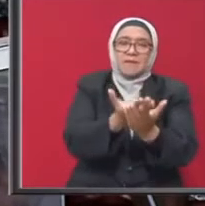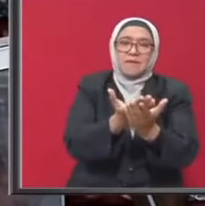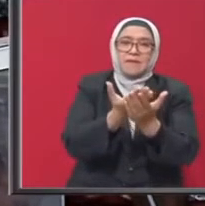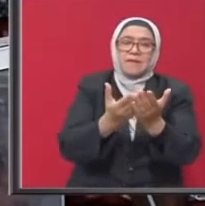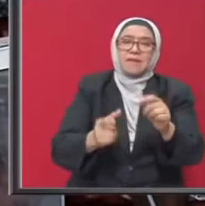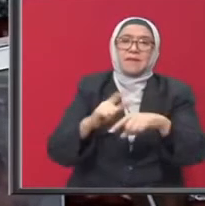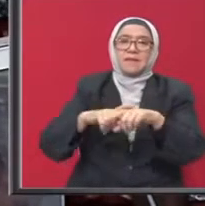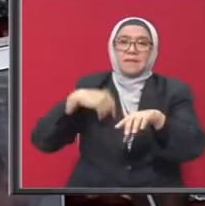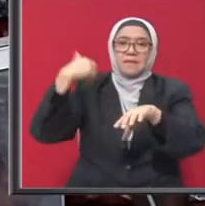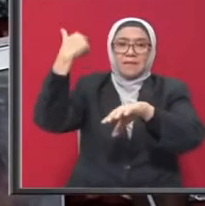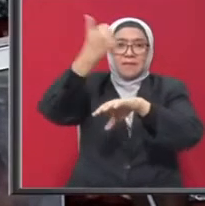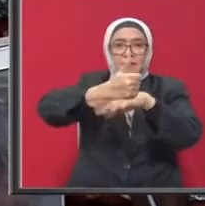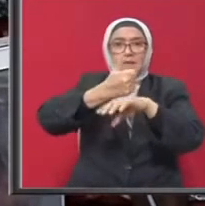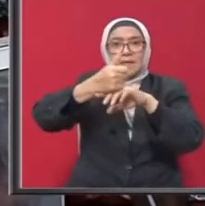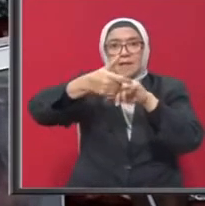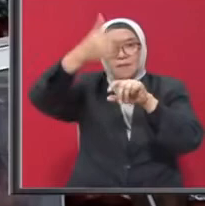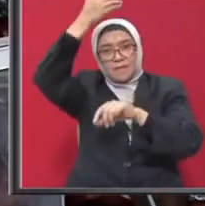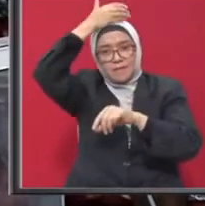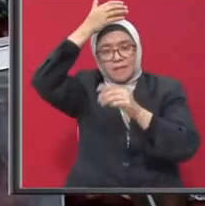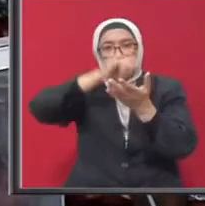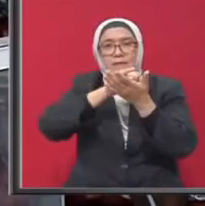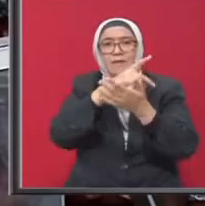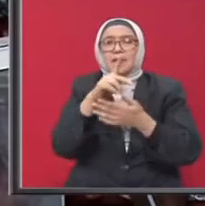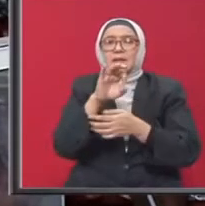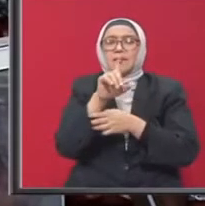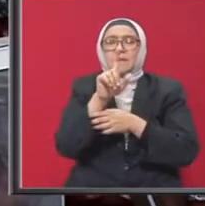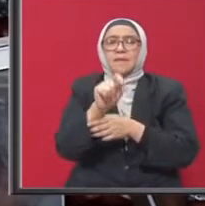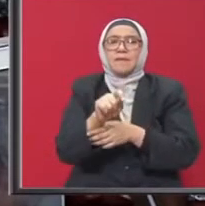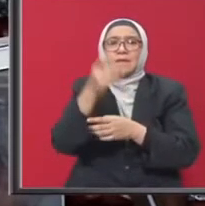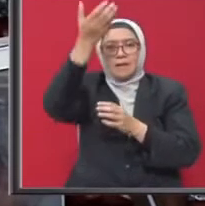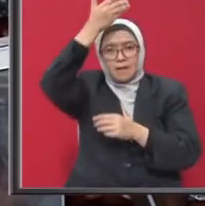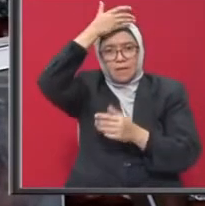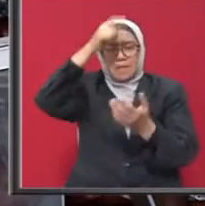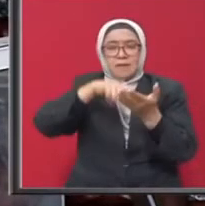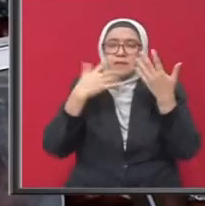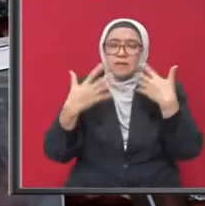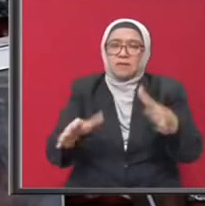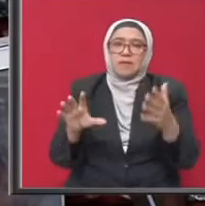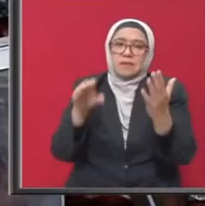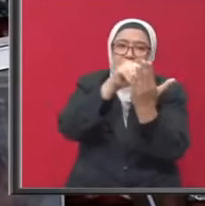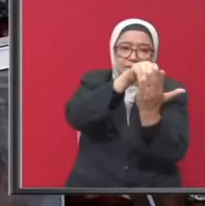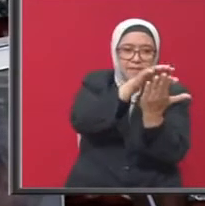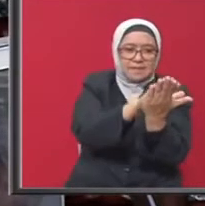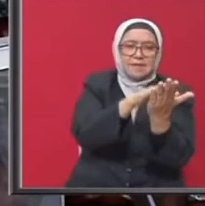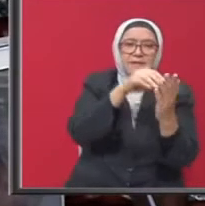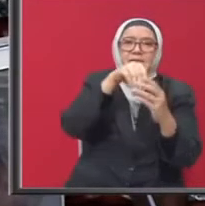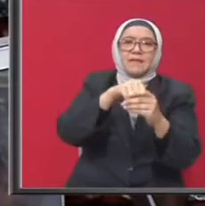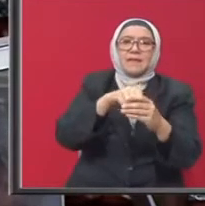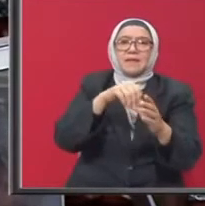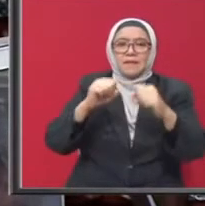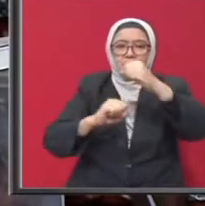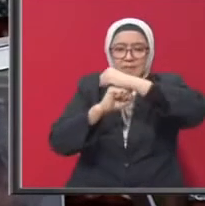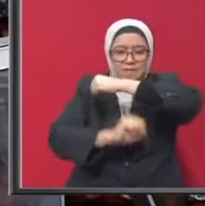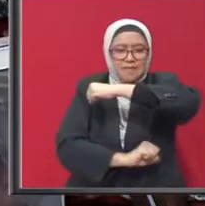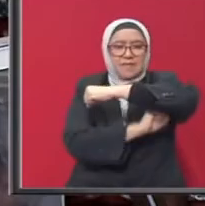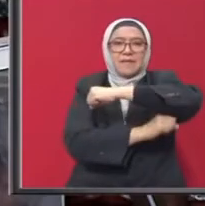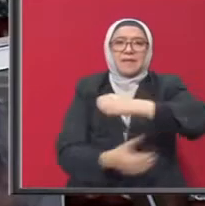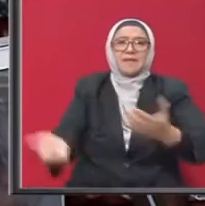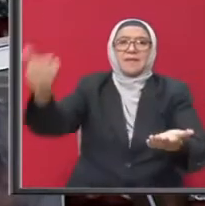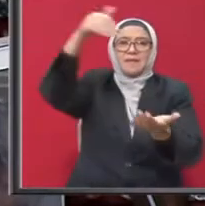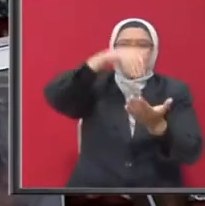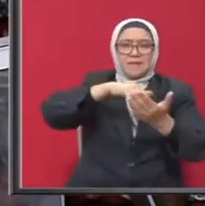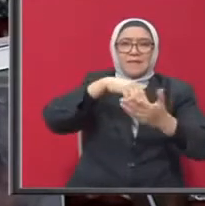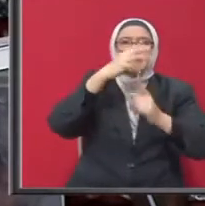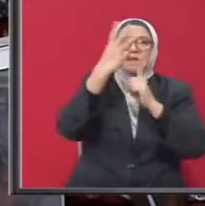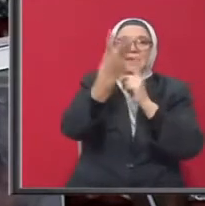pertambahan jawatan kedai jerawat dan penolong pegawai jerawat di itu cm telah diambil kira dalam cadangan prostructures muda jika M yang